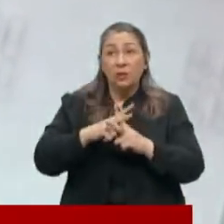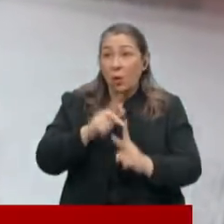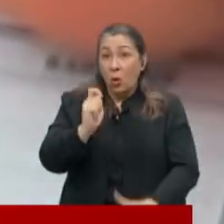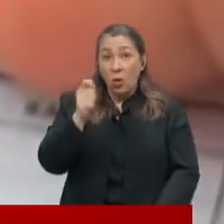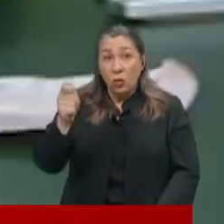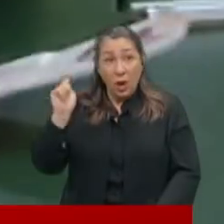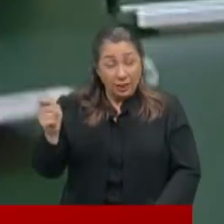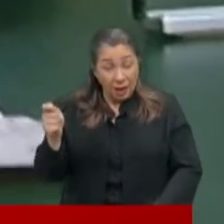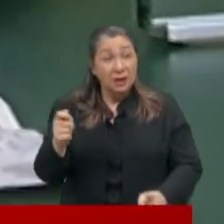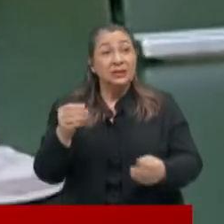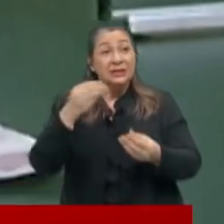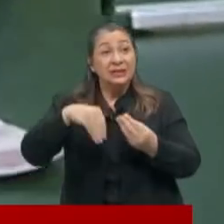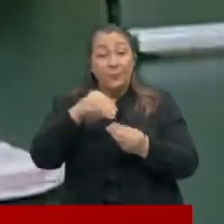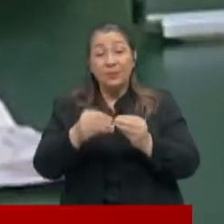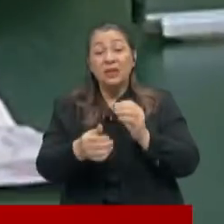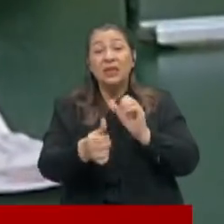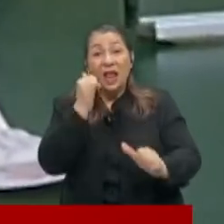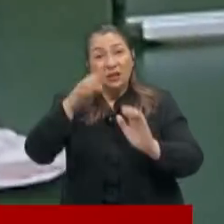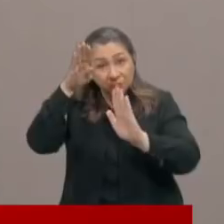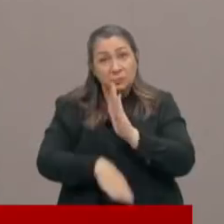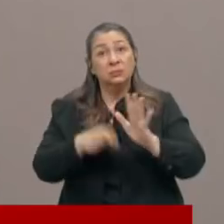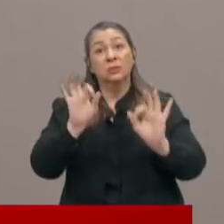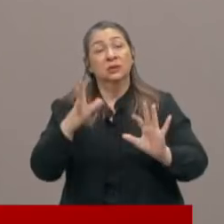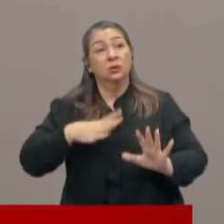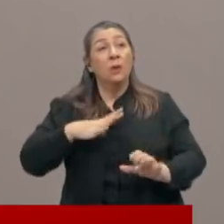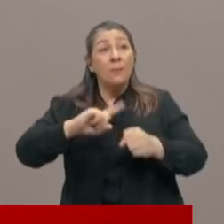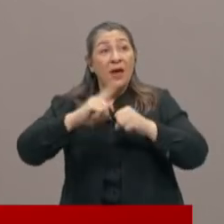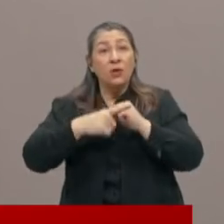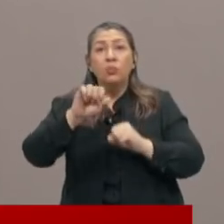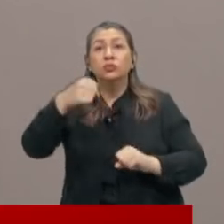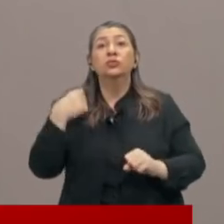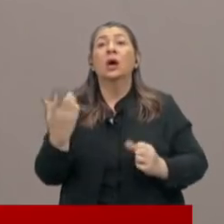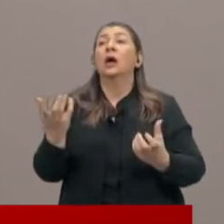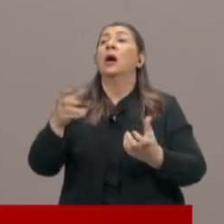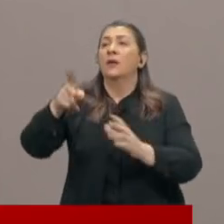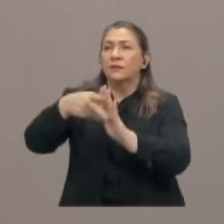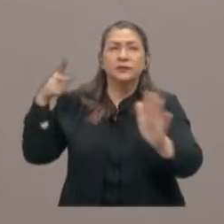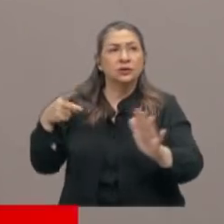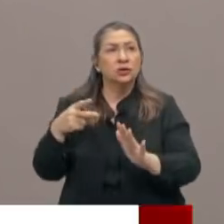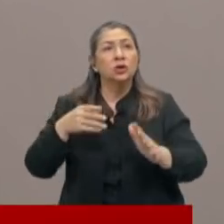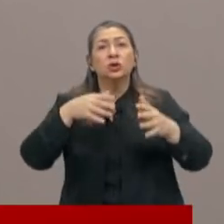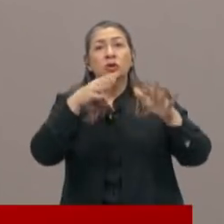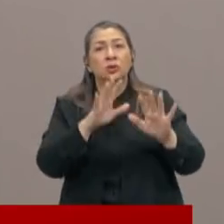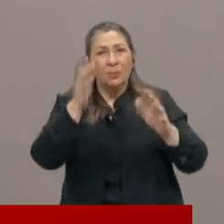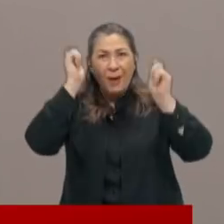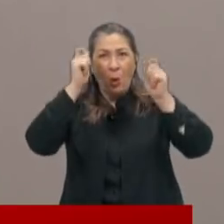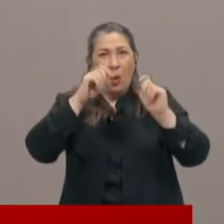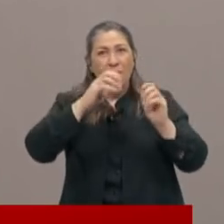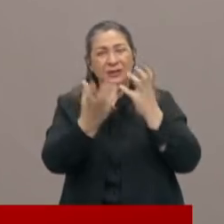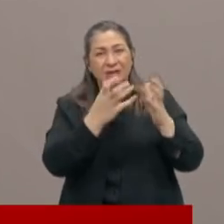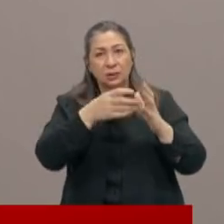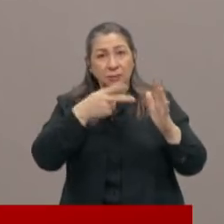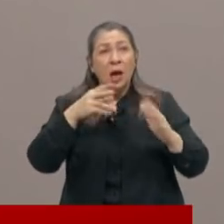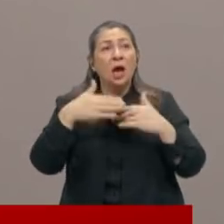faturalara gidenler zamların geri çekilmesini talep etti. Bir haftadır buzdolabımı çalıştırmıyorum. Şok benim kapalı.